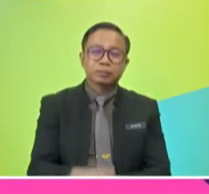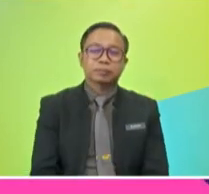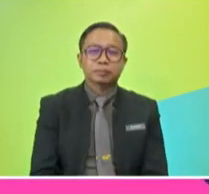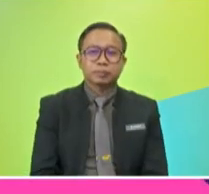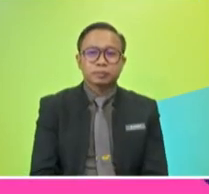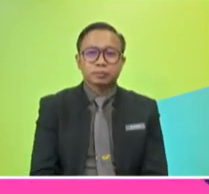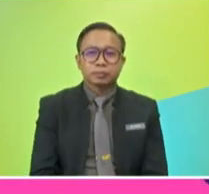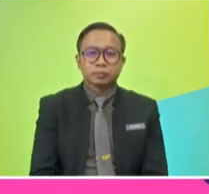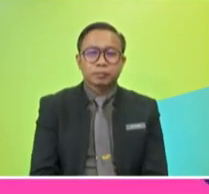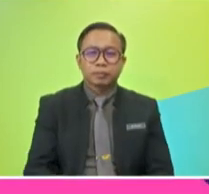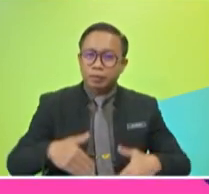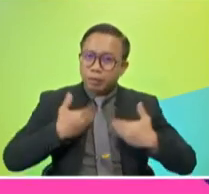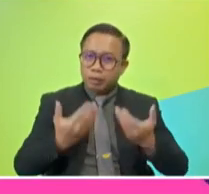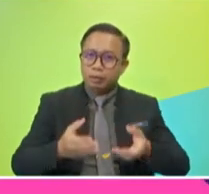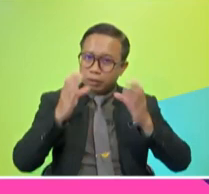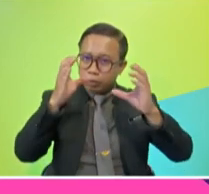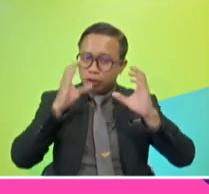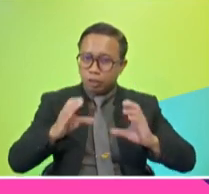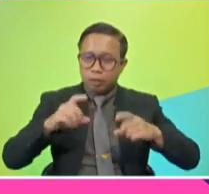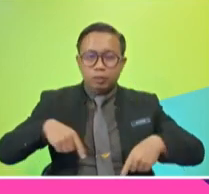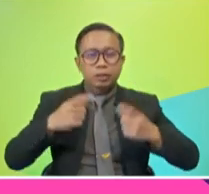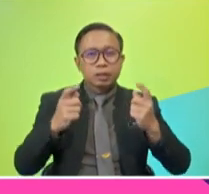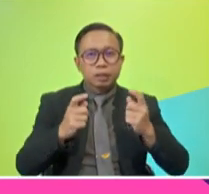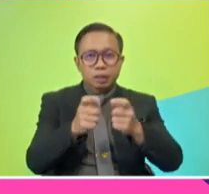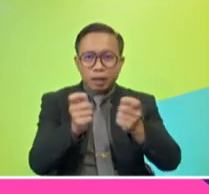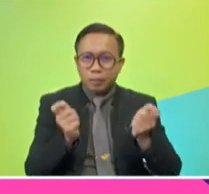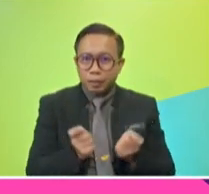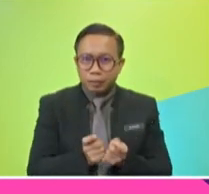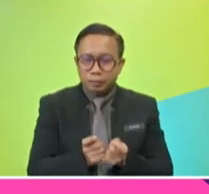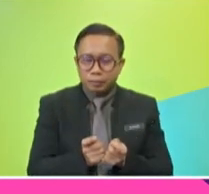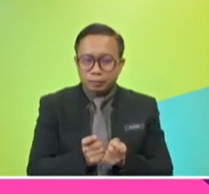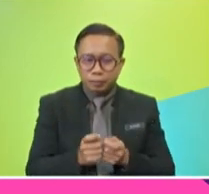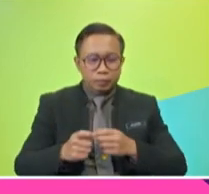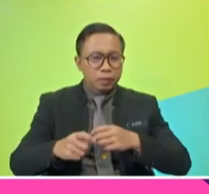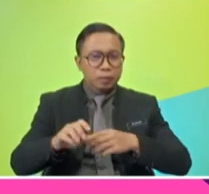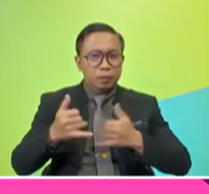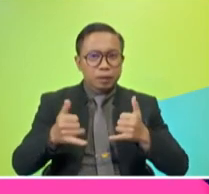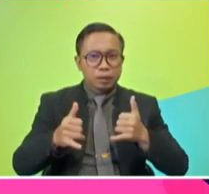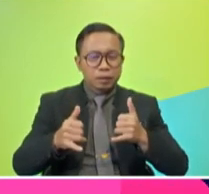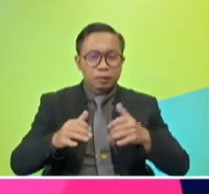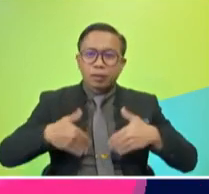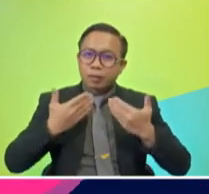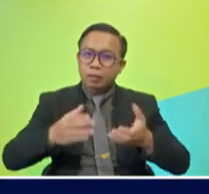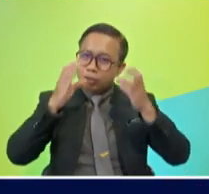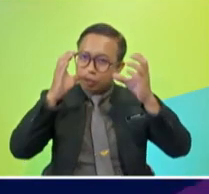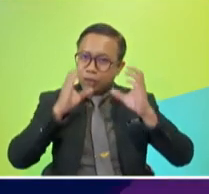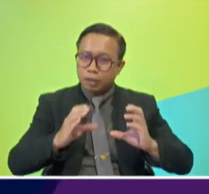bagaimana cara Kalau kamu pergi ke taman tadi Bagaimanakah caranya